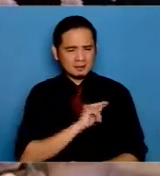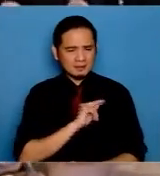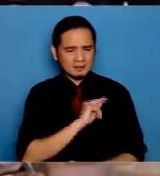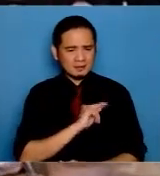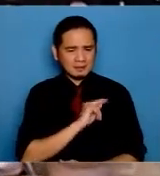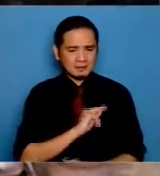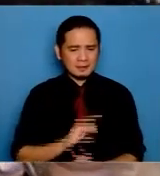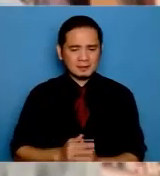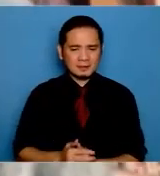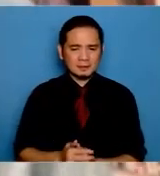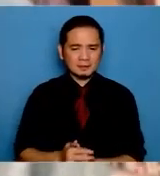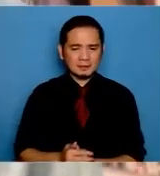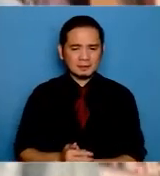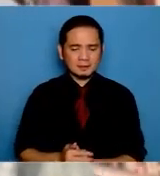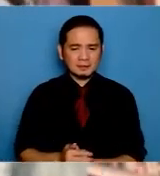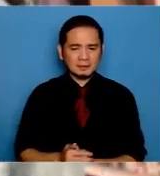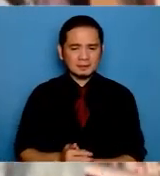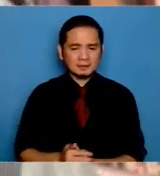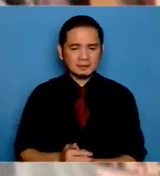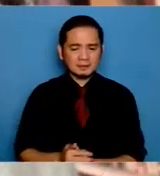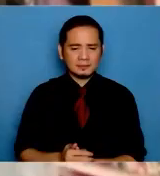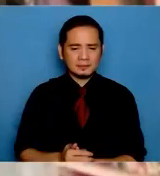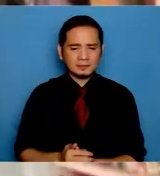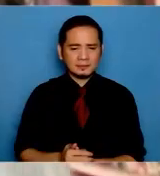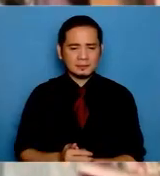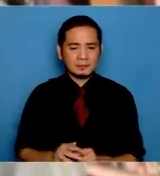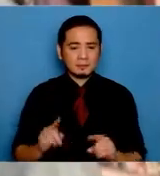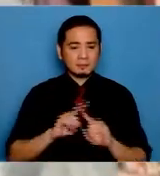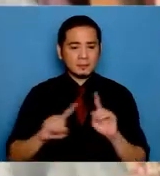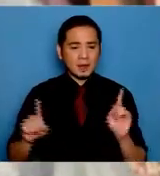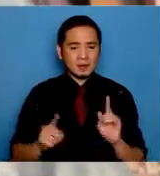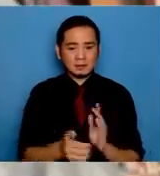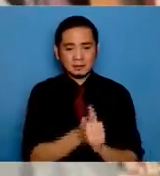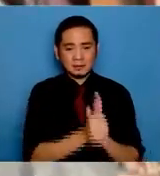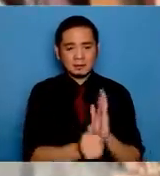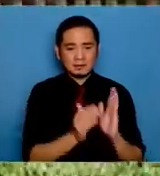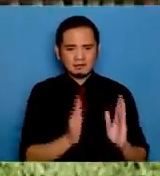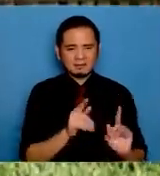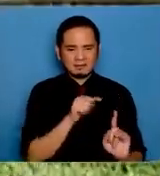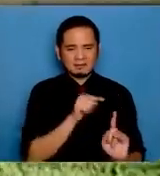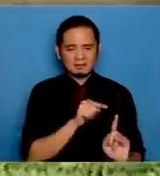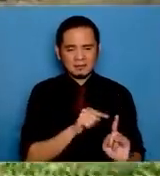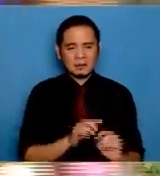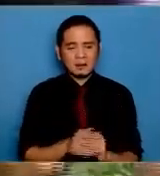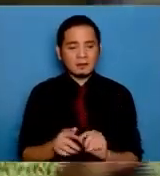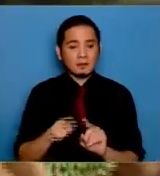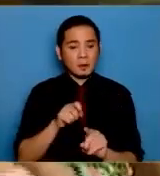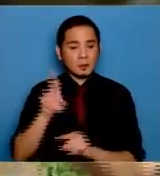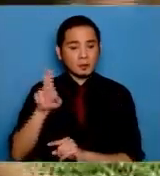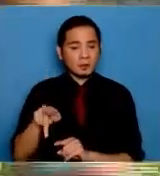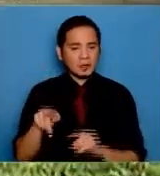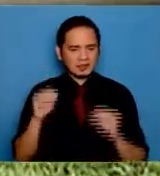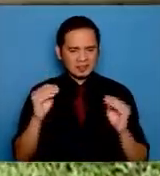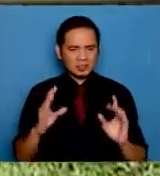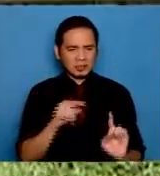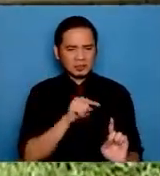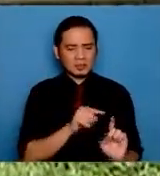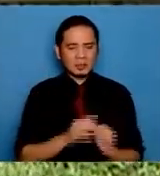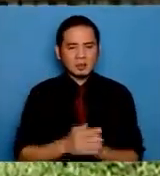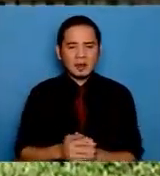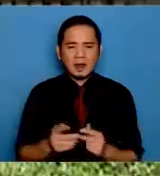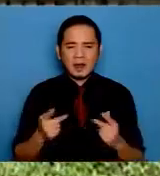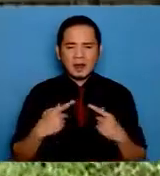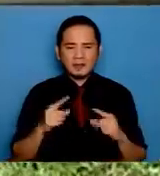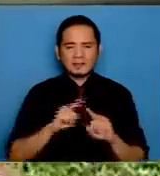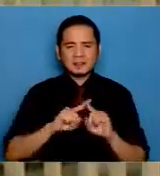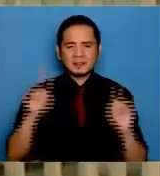electronic payments. Pero para sa anthropologist na si Dr. Michael Tan ng UP Diliman, may ibang kasiyahan pa rin na